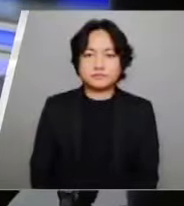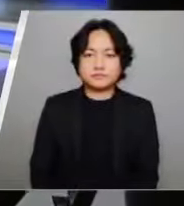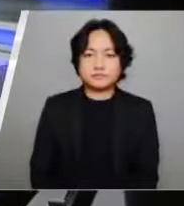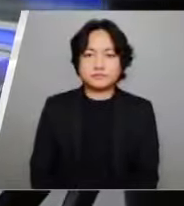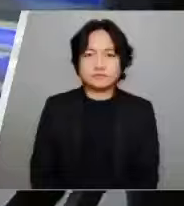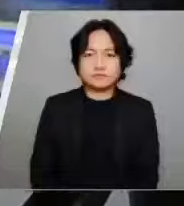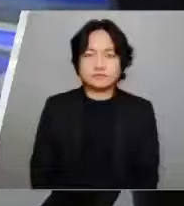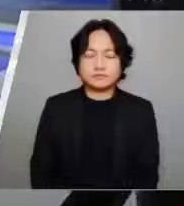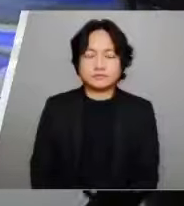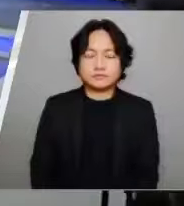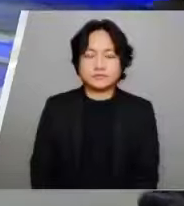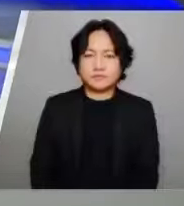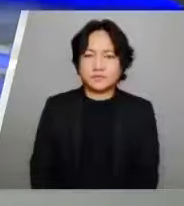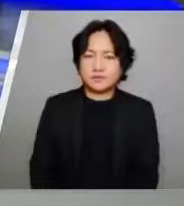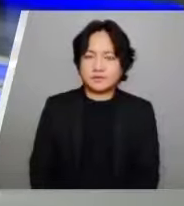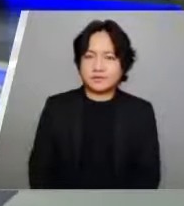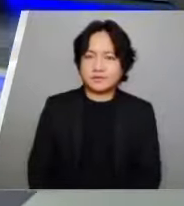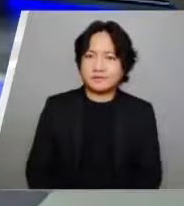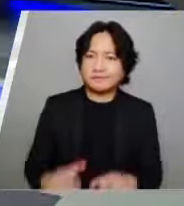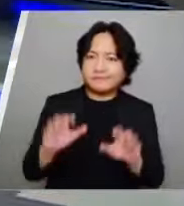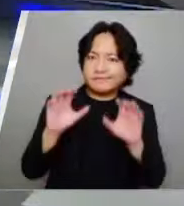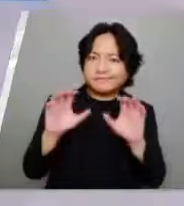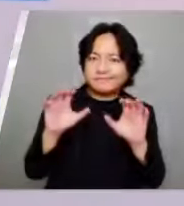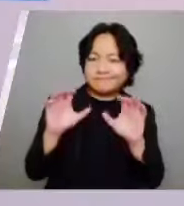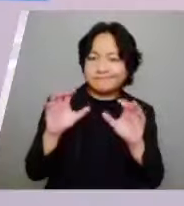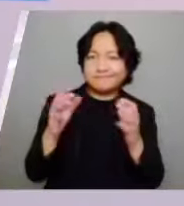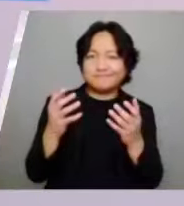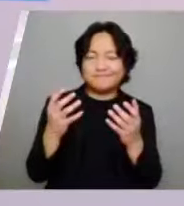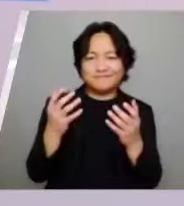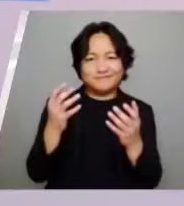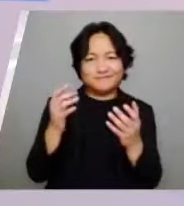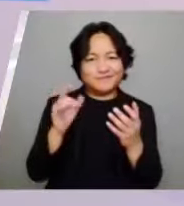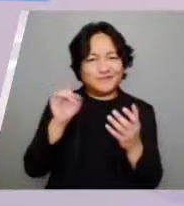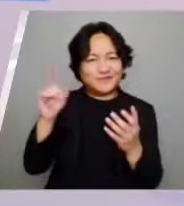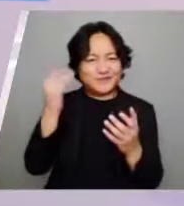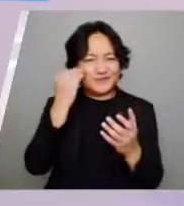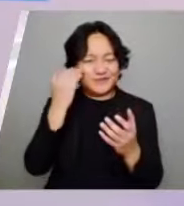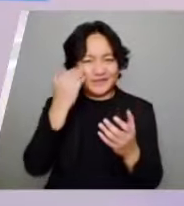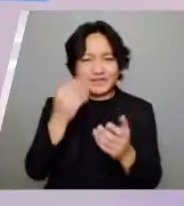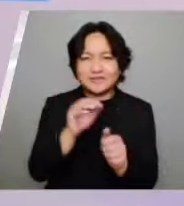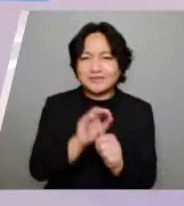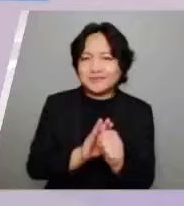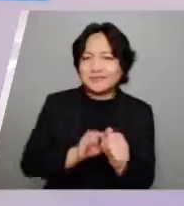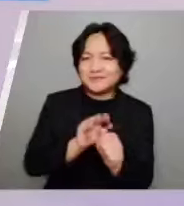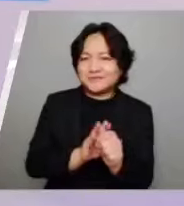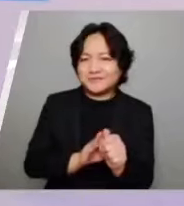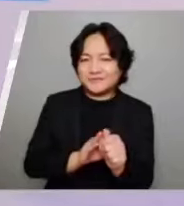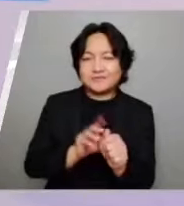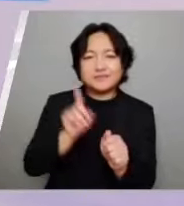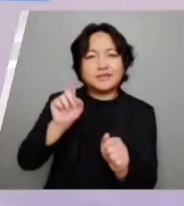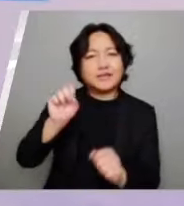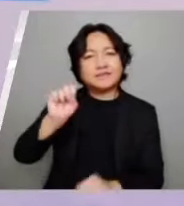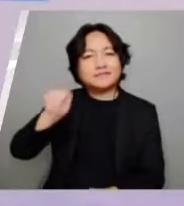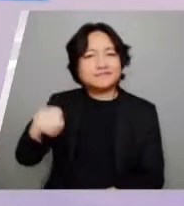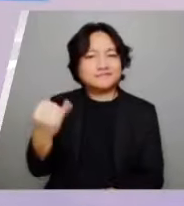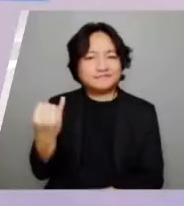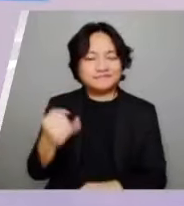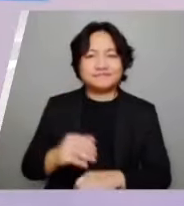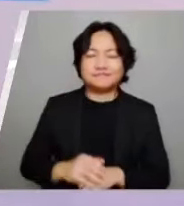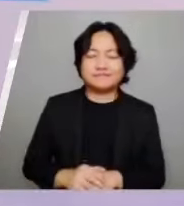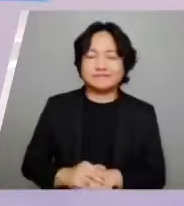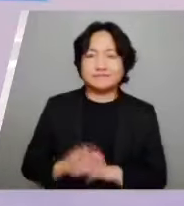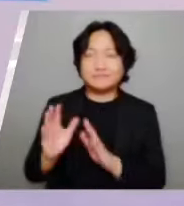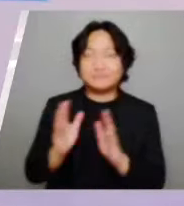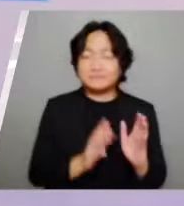Katatakutan with a cause ang tampok sa isang event ng mga fur baby in Halloween costume sa San Juan. At sa Japan naman,